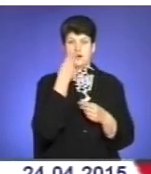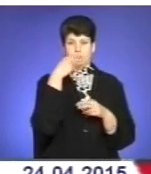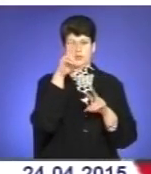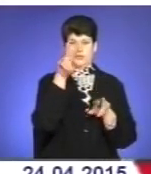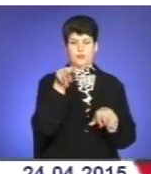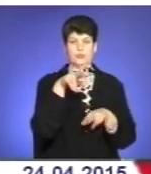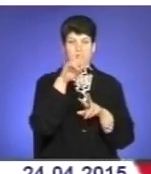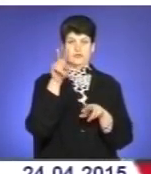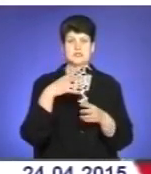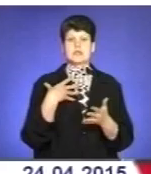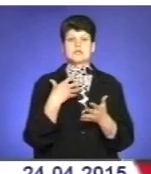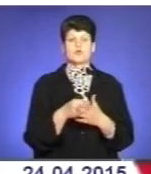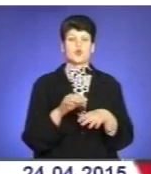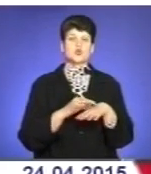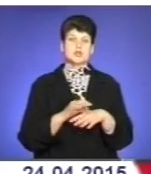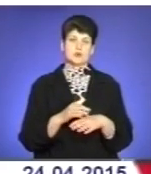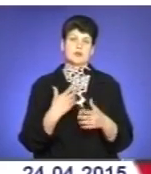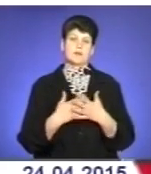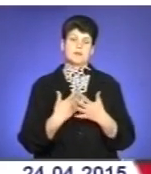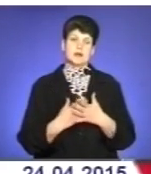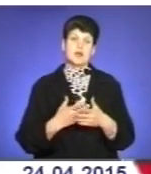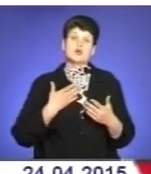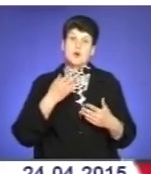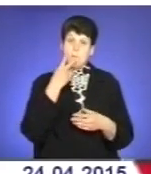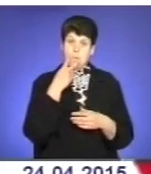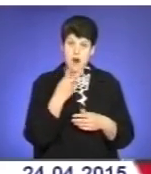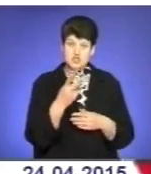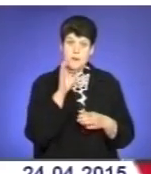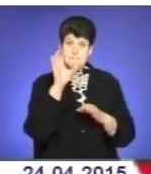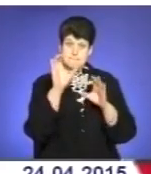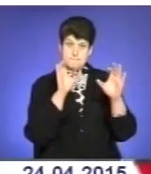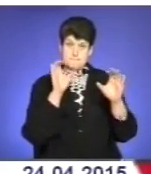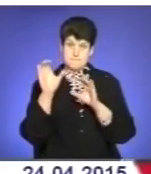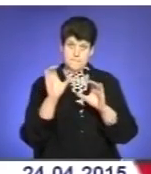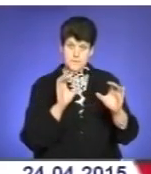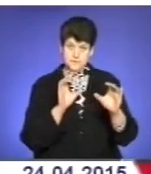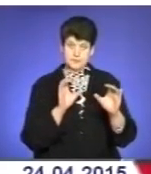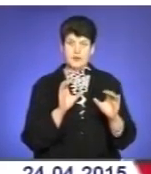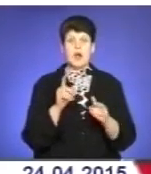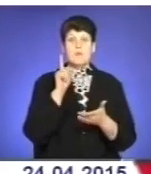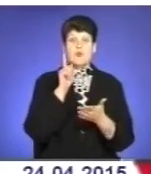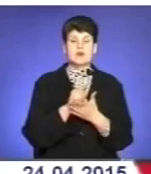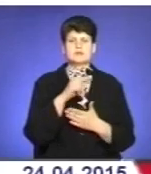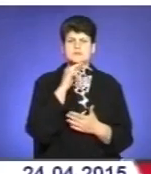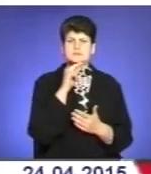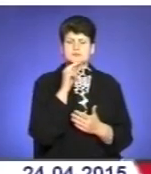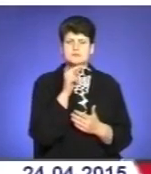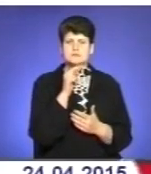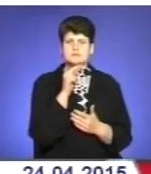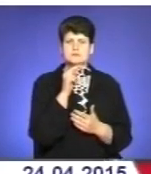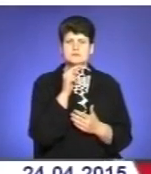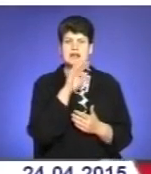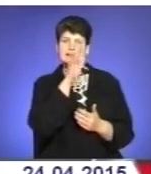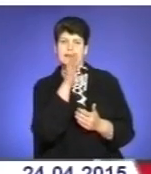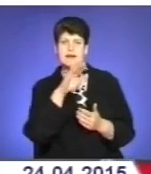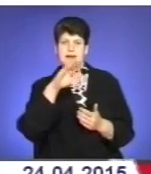на свою шкіру. Скажімо, якщо вона бачить якісь пігментні утвори, вона мусить звернути увагу на їх